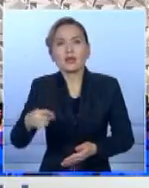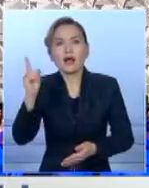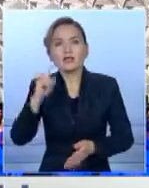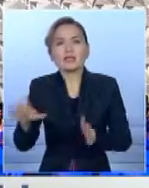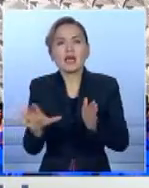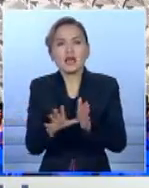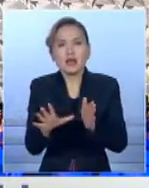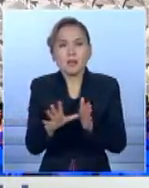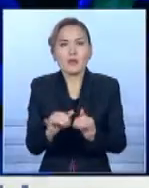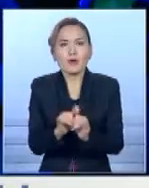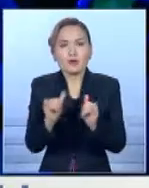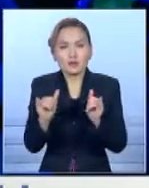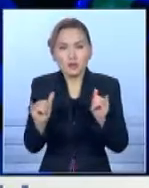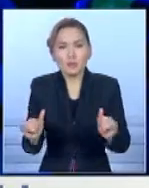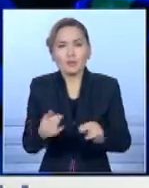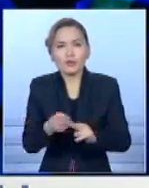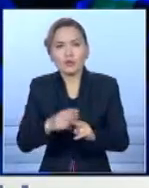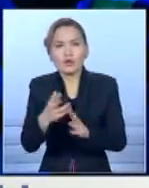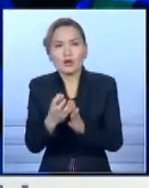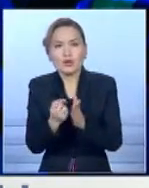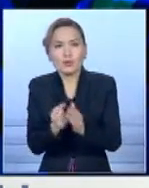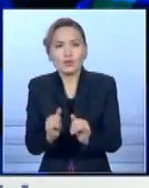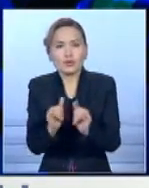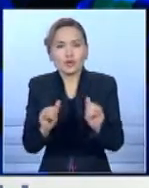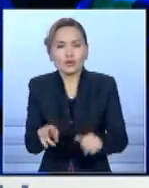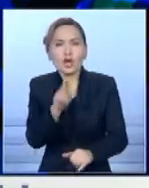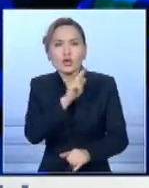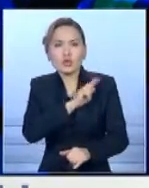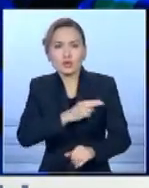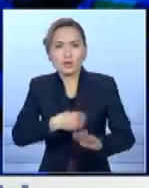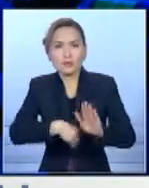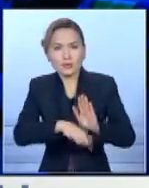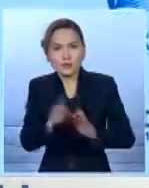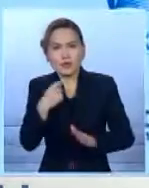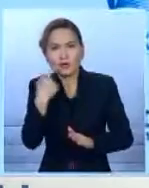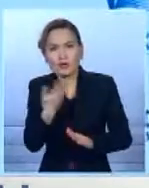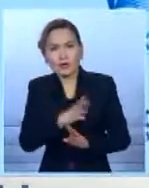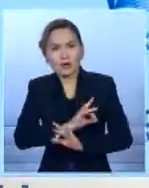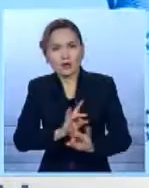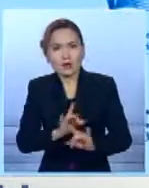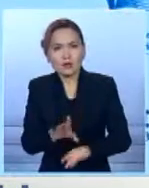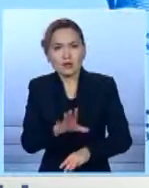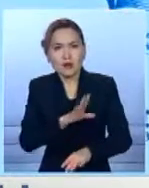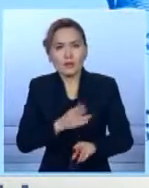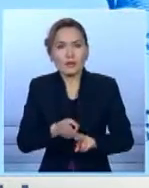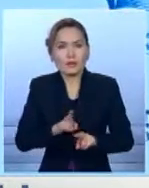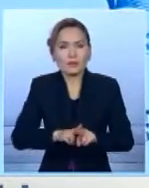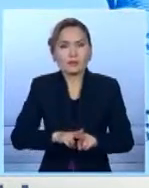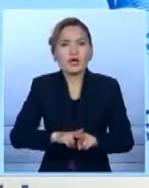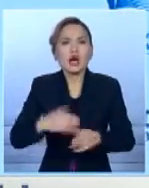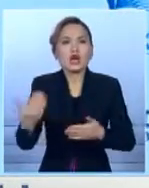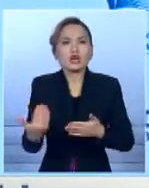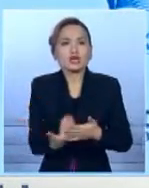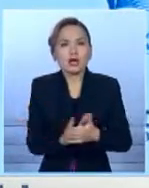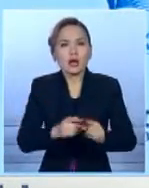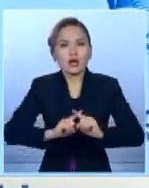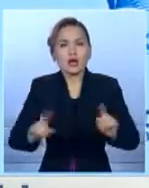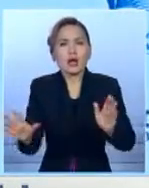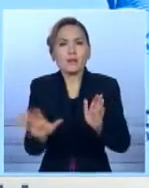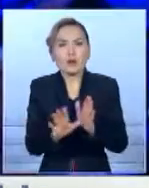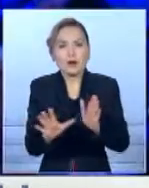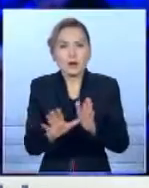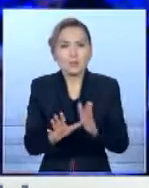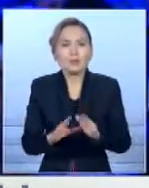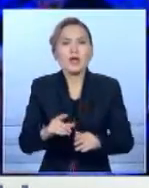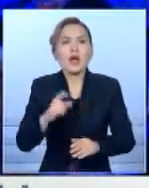саласында ұлы жетістіктерге қол жеткізген кезеңге айналуы тиіс екендігін қаперге салды. Сондай-ақ шара барысында жаңартылатын энергия көздері